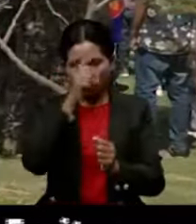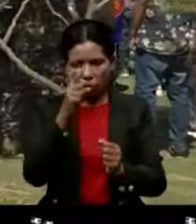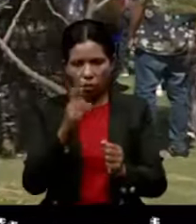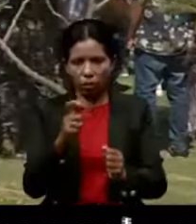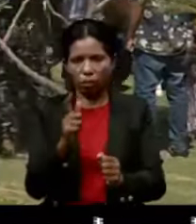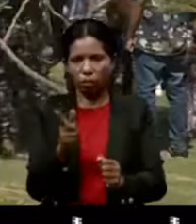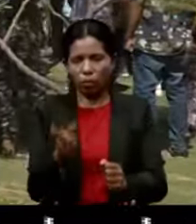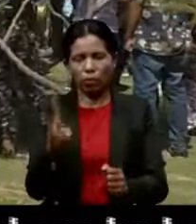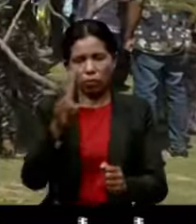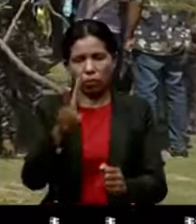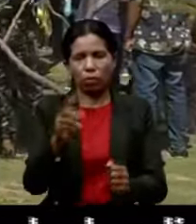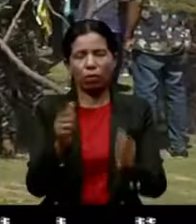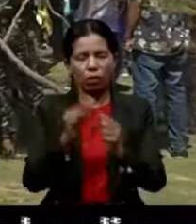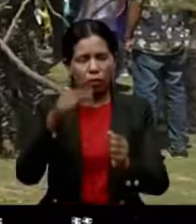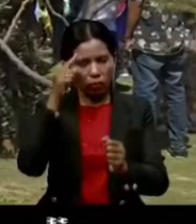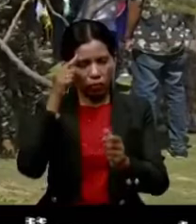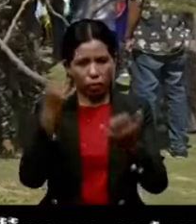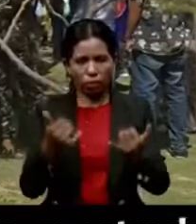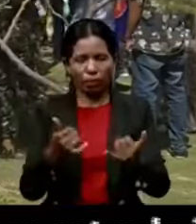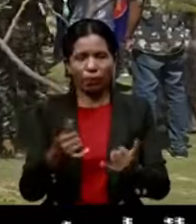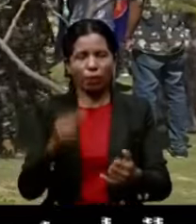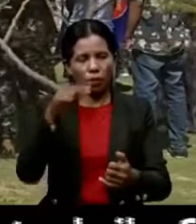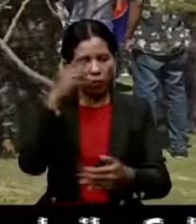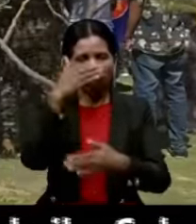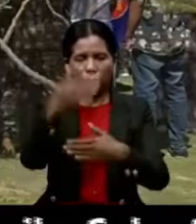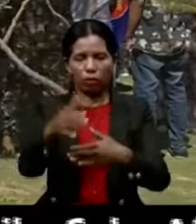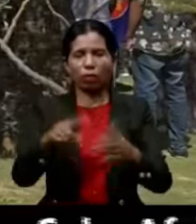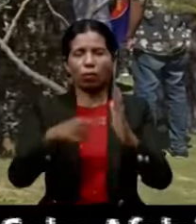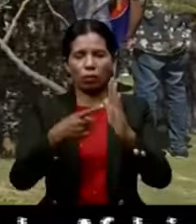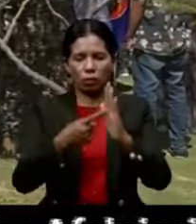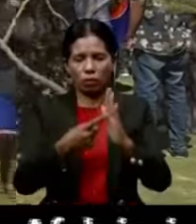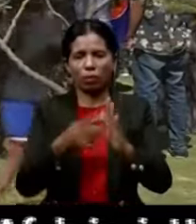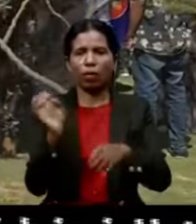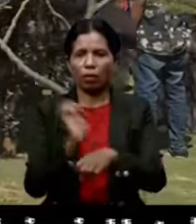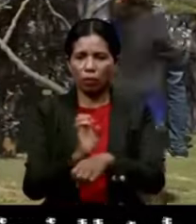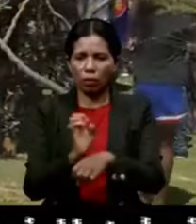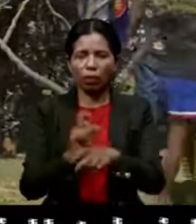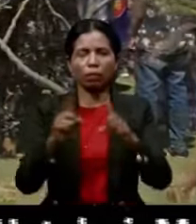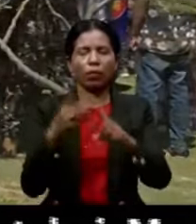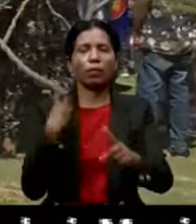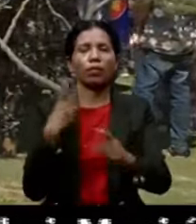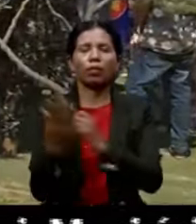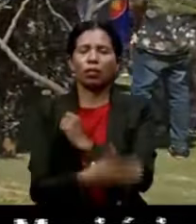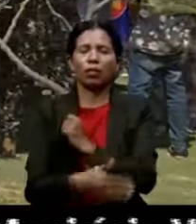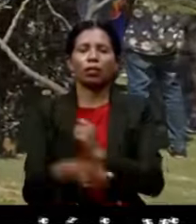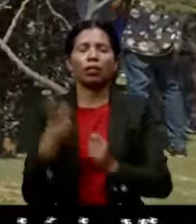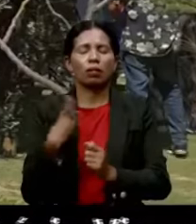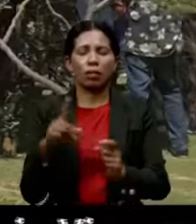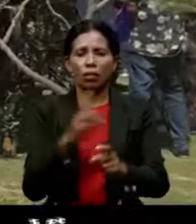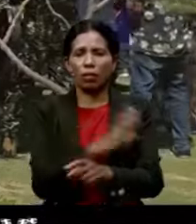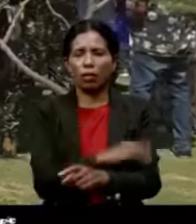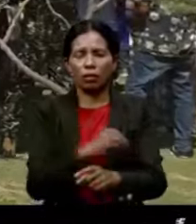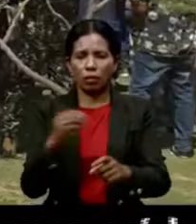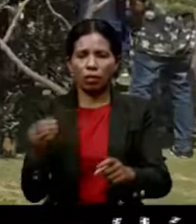ronon racing rua hau govern sound dane no govern sound tirmai bela hu halona diversifikasi ekonomi ba itania nasau atau ne ita laut dependenti ba